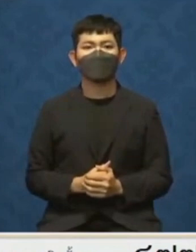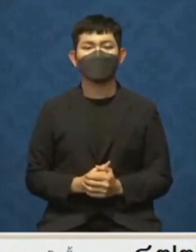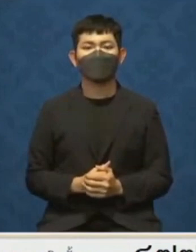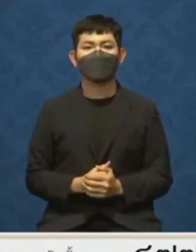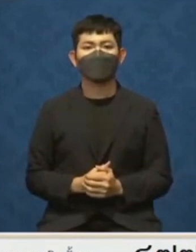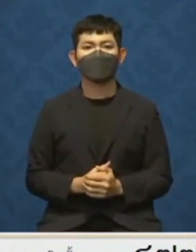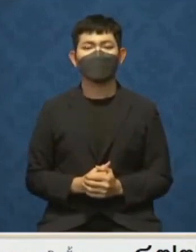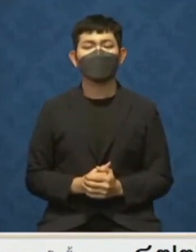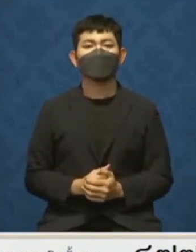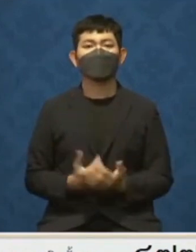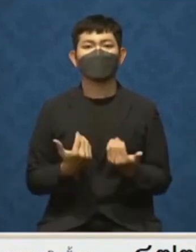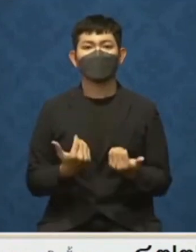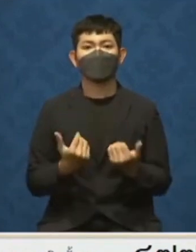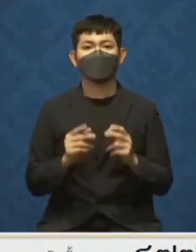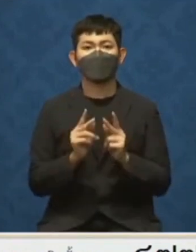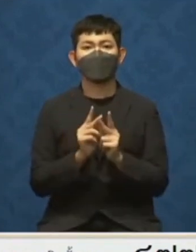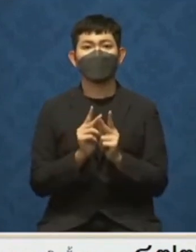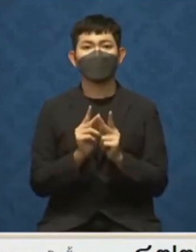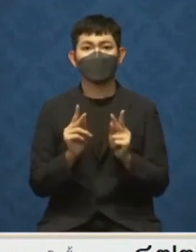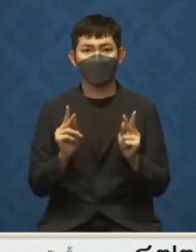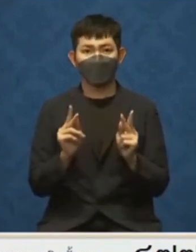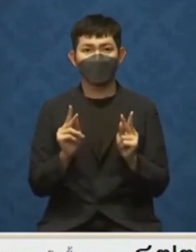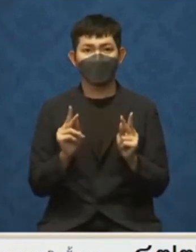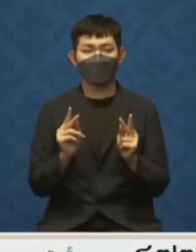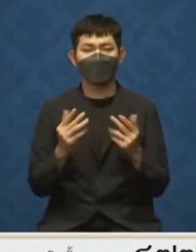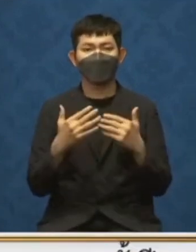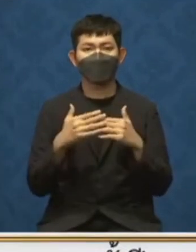ท่านสมาชิกครับตามที่คณะกรรมการร่วม